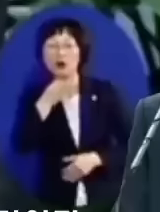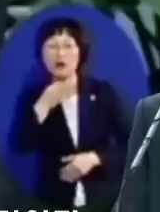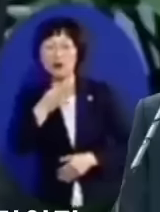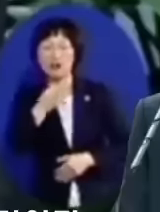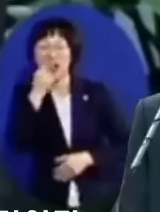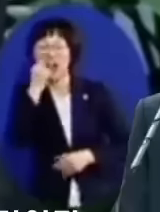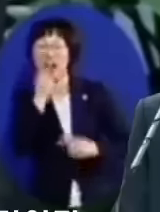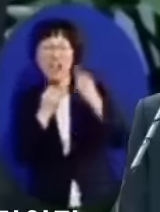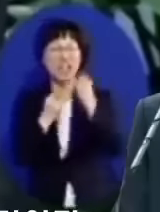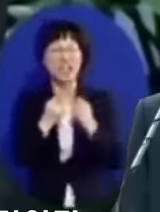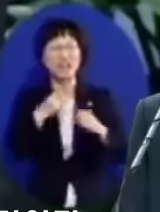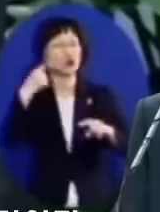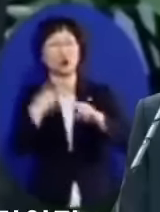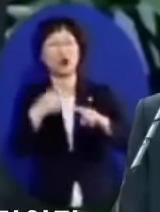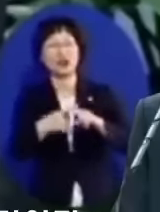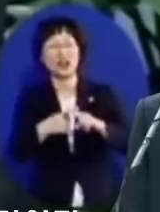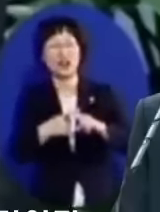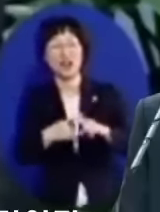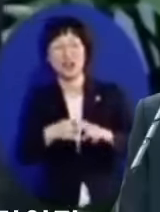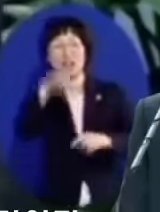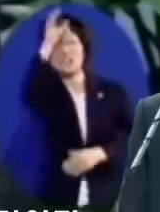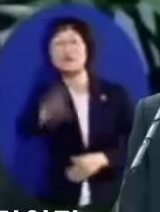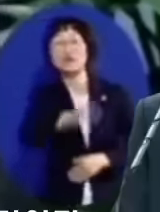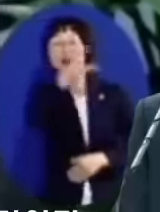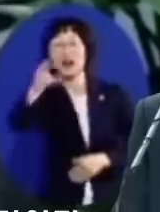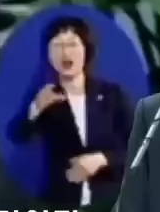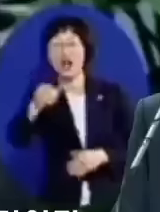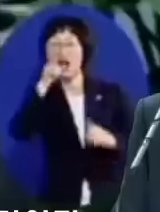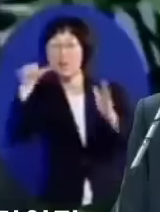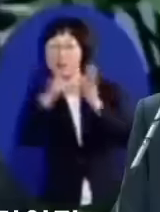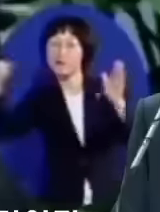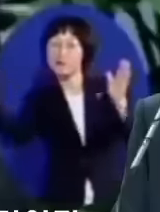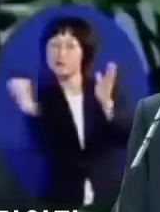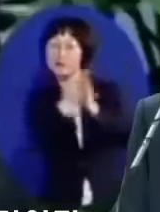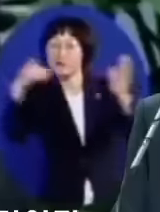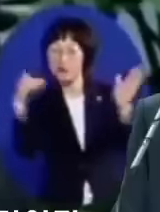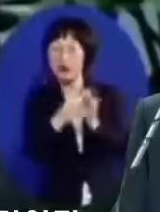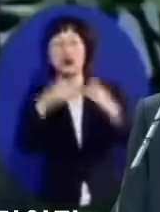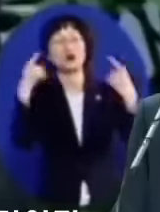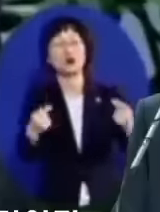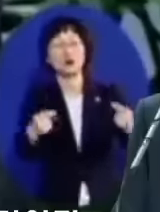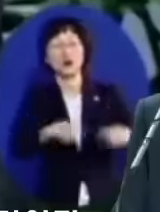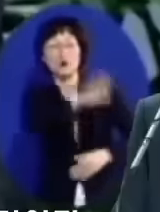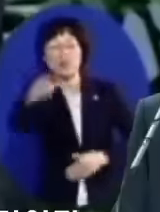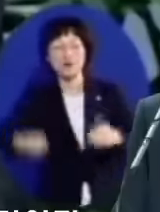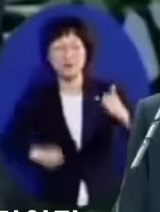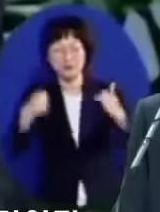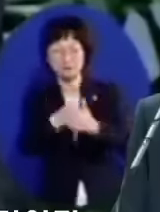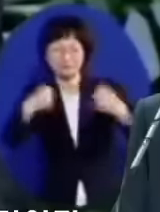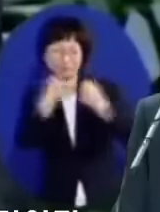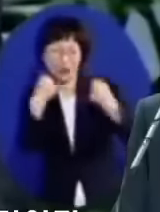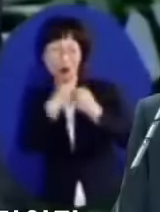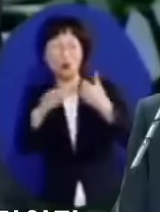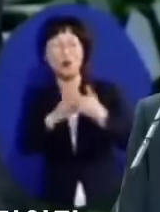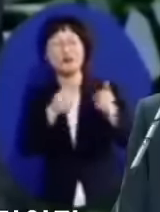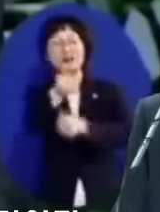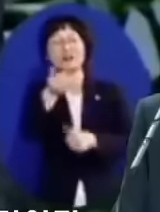이빨 빠졌습니다. 십자가에서 이미 못 박힌 것입니다. 그러므로 우리가 결심하고 싸우면 이길 수가 있는